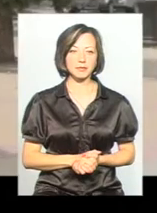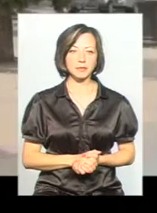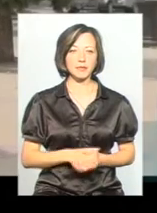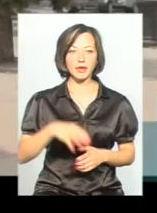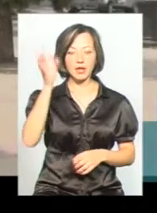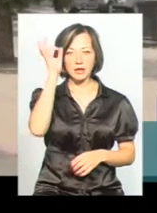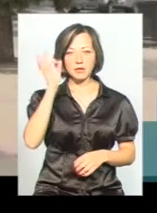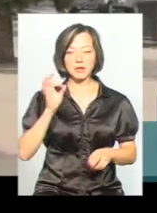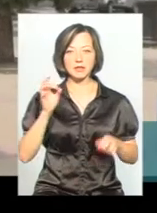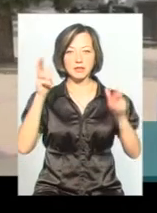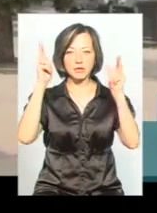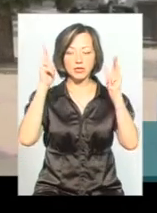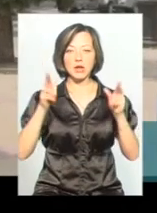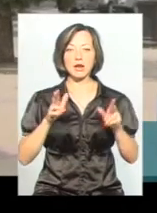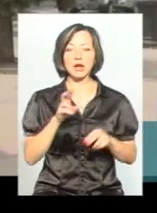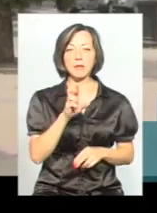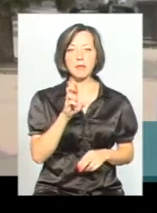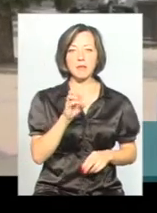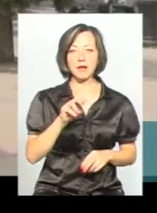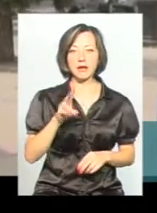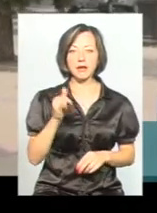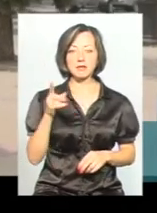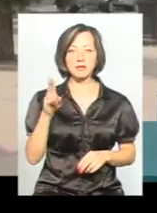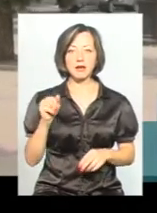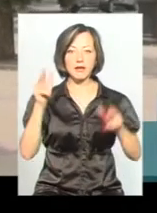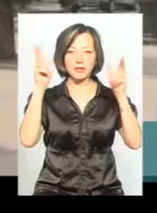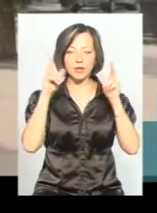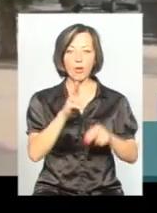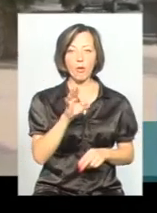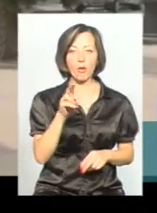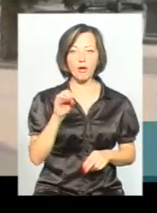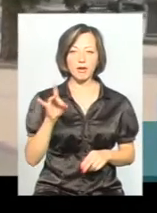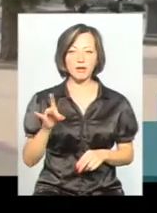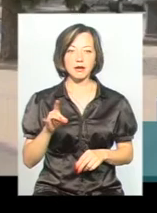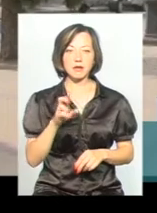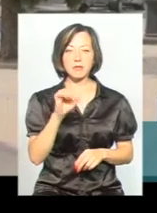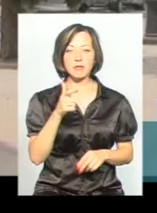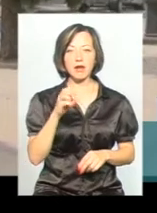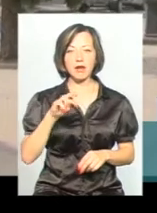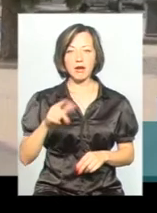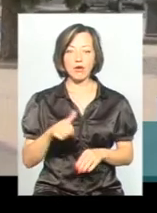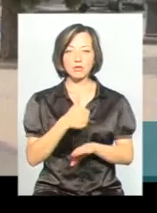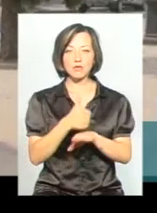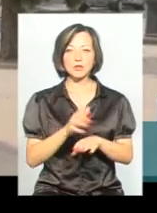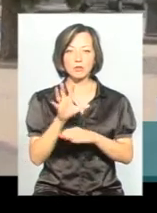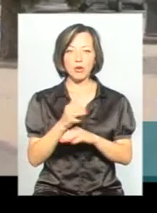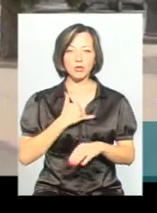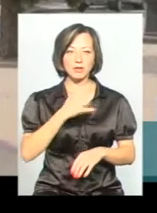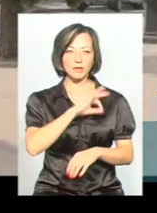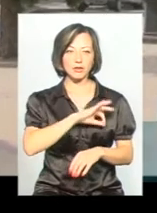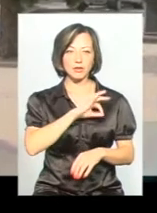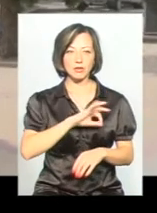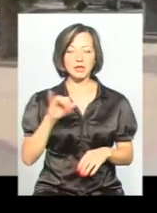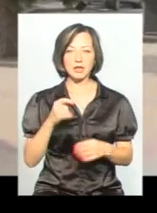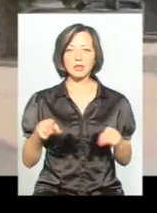Німецька вівчарка, бельгійська вівчарка Малінуа, кокер, спаніель, бігль – це основні собаки, які в нас використовуються.